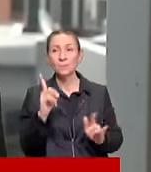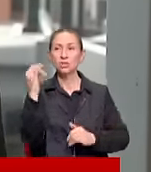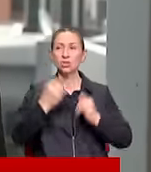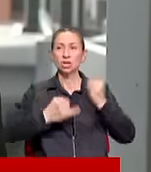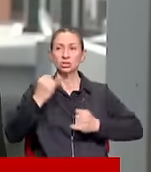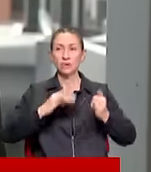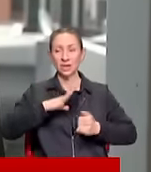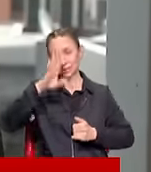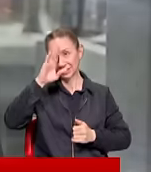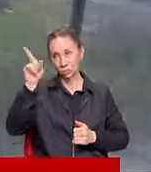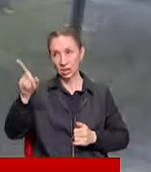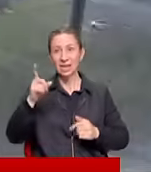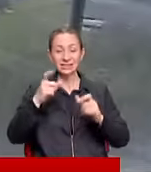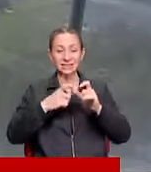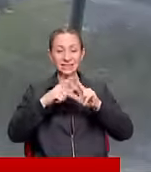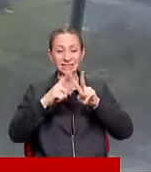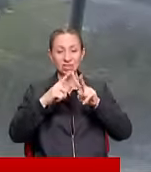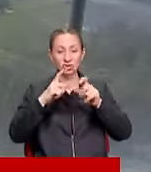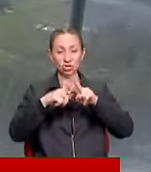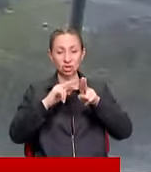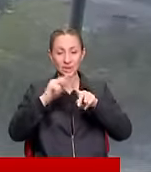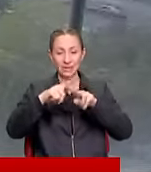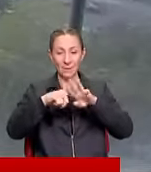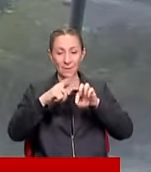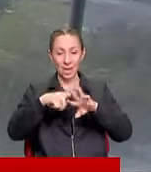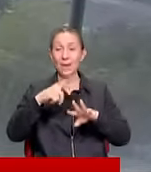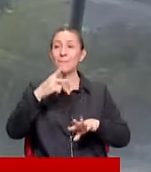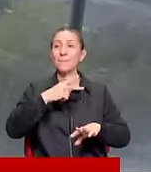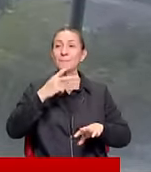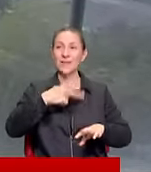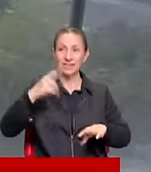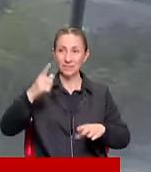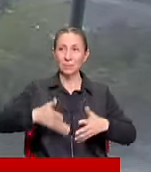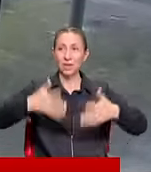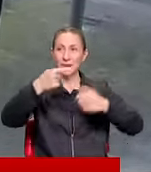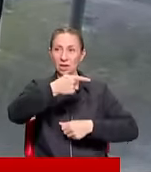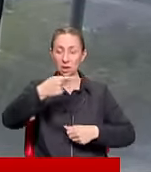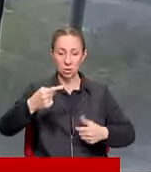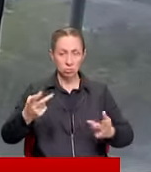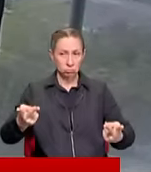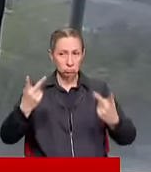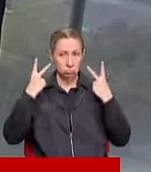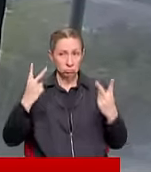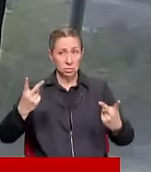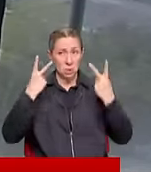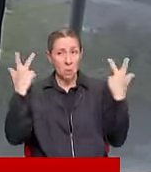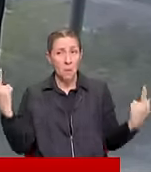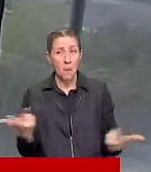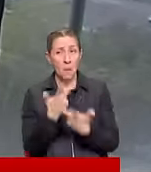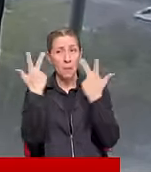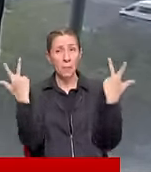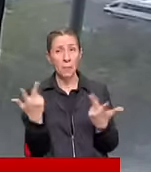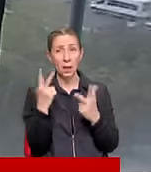var İstanbul'da işte Sancaktepe Belediyesi. Sancaktepe Belediye binasında bir kat bir şatafat hani iddialar bu